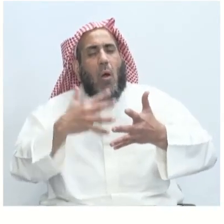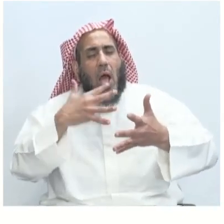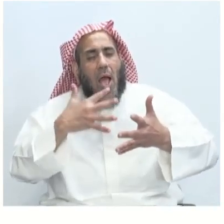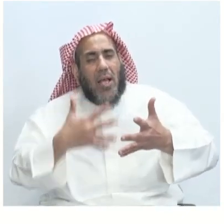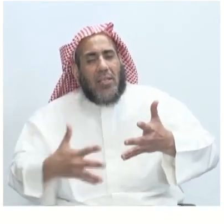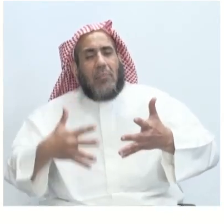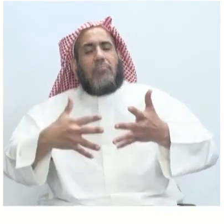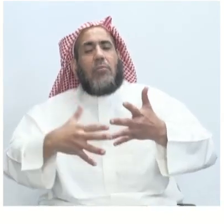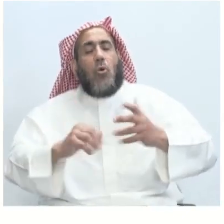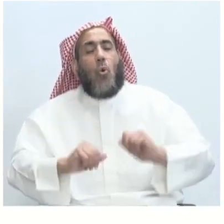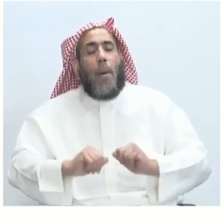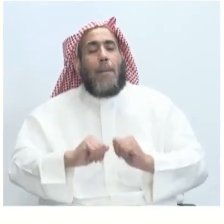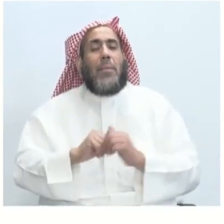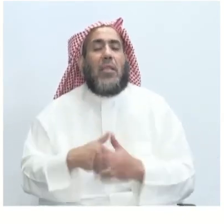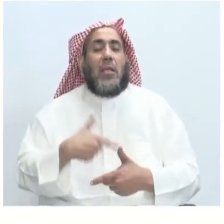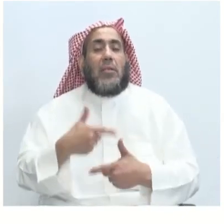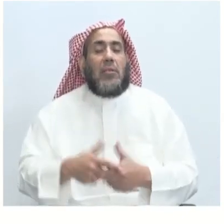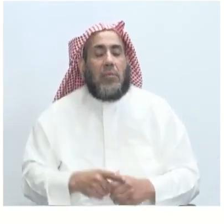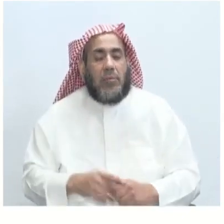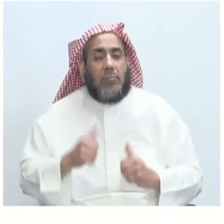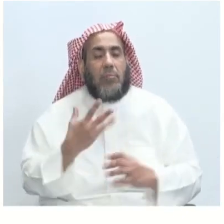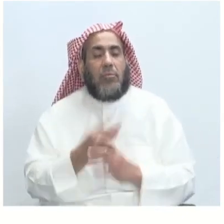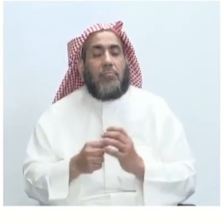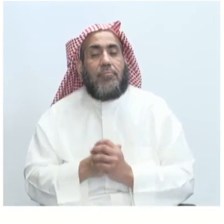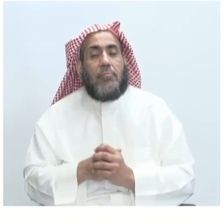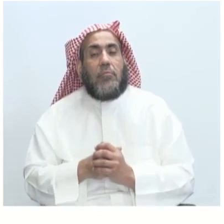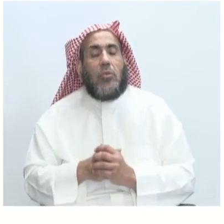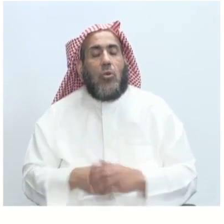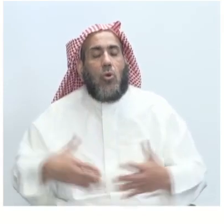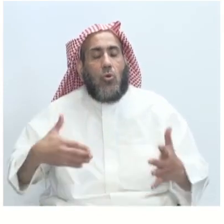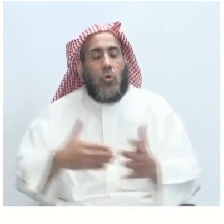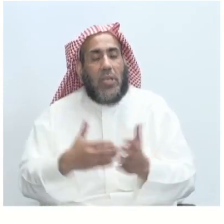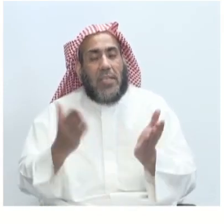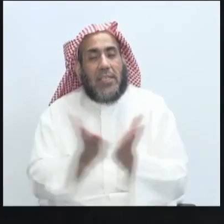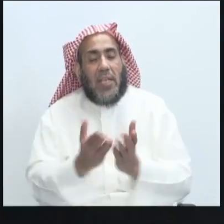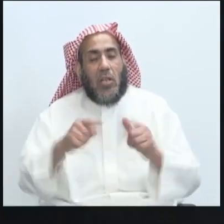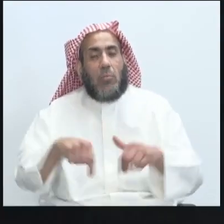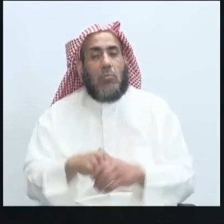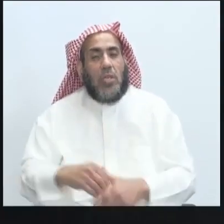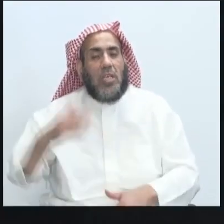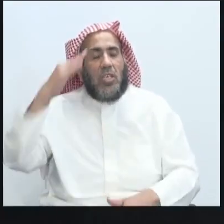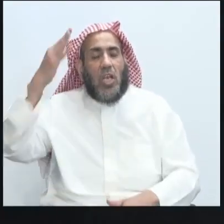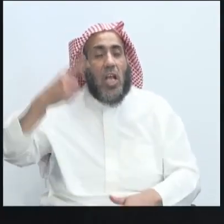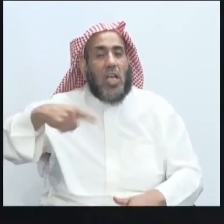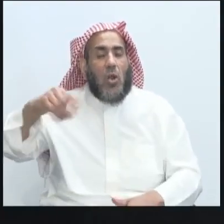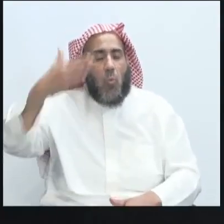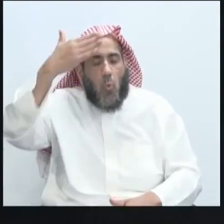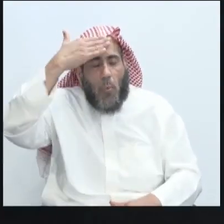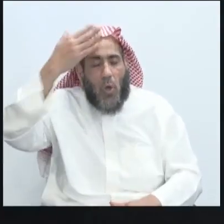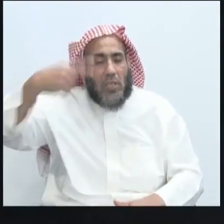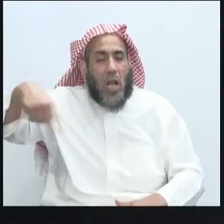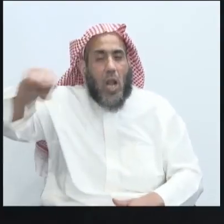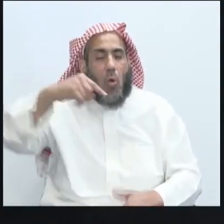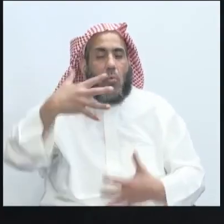وهادئه وبذلك ابنائي وبناتي الطلاب ننهي درسنا لهذا اليوم شاكرا ومقدرا لكم